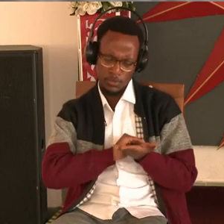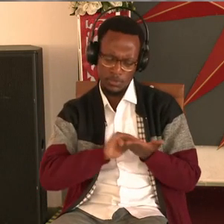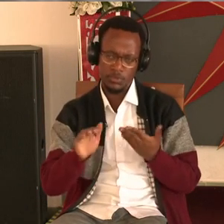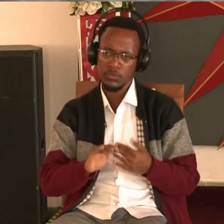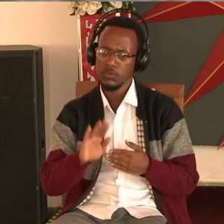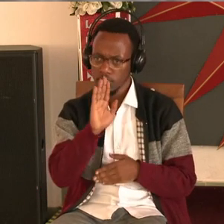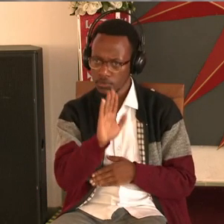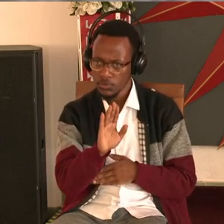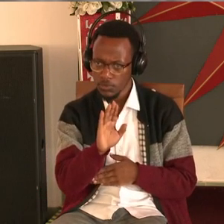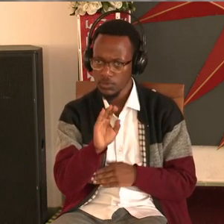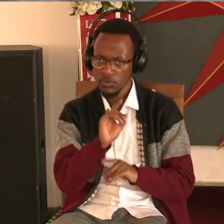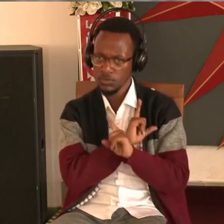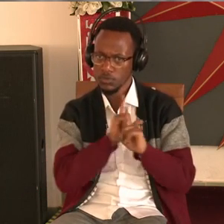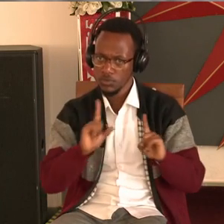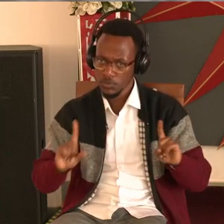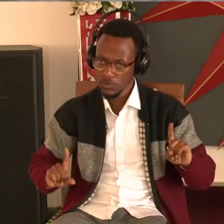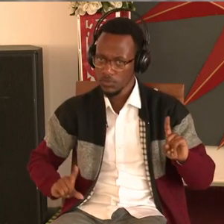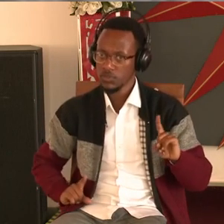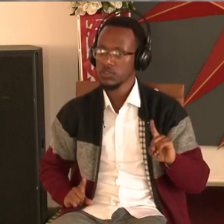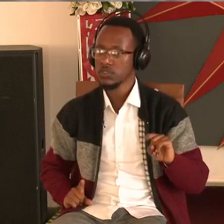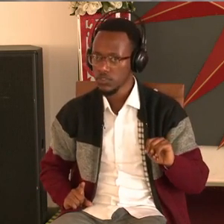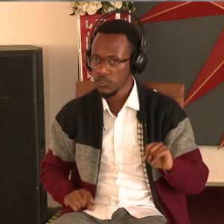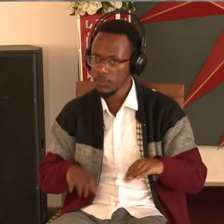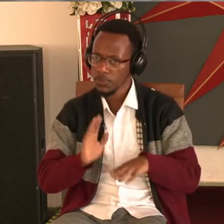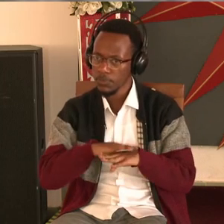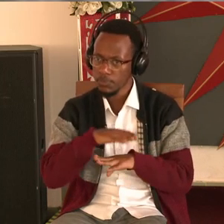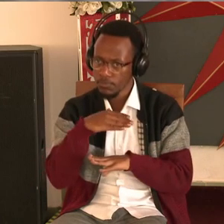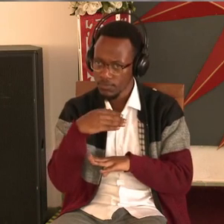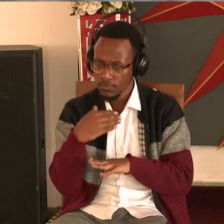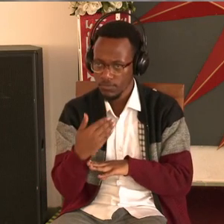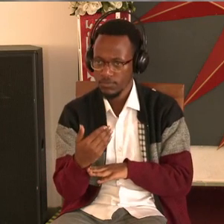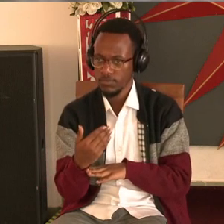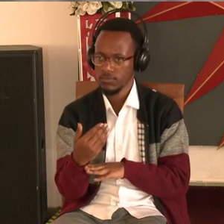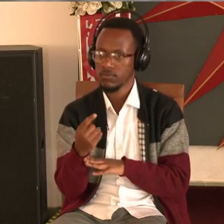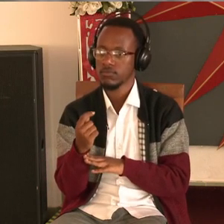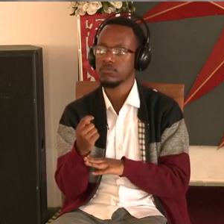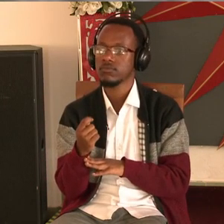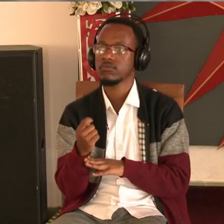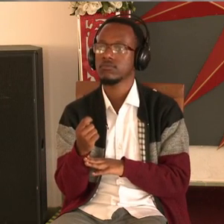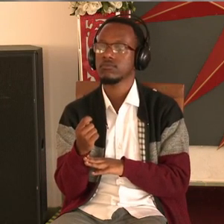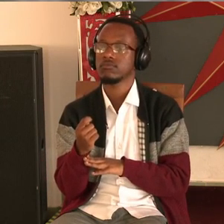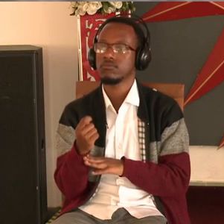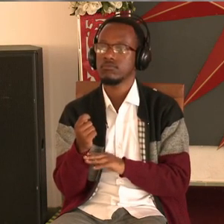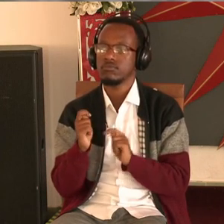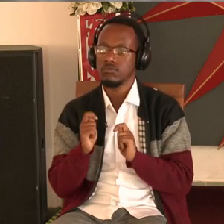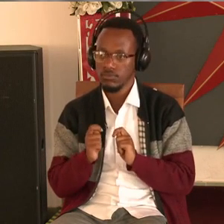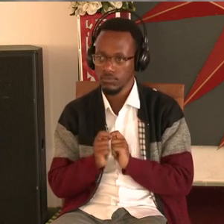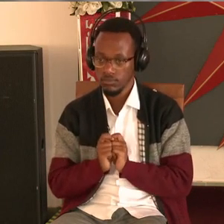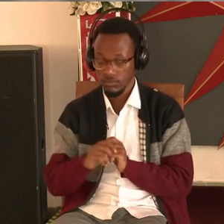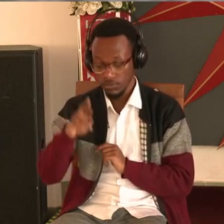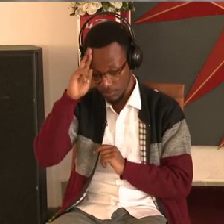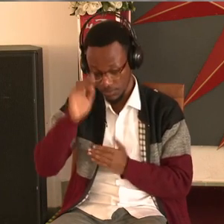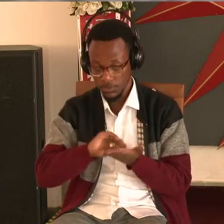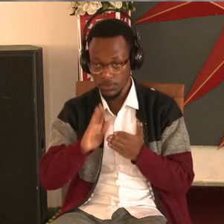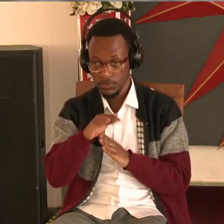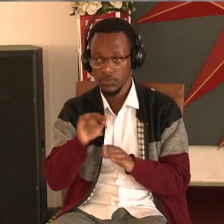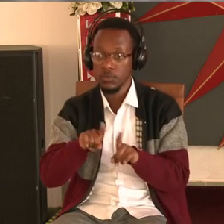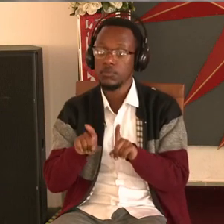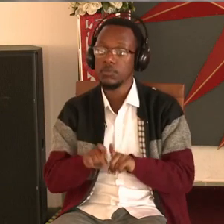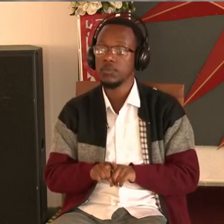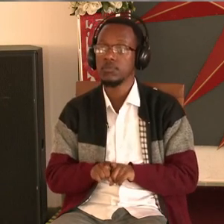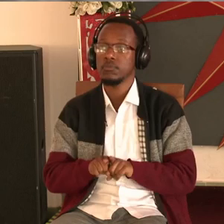miséricorde. Ô Éternel, et que tes promesses de grâce remontent aux temps anciens. Ne